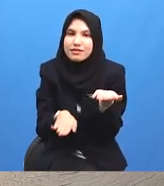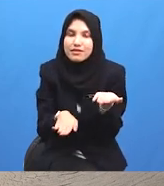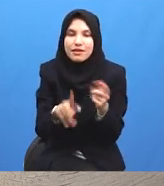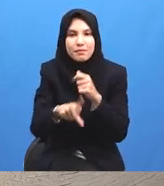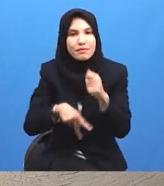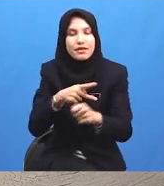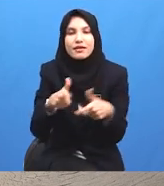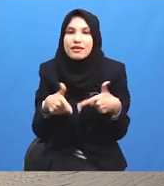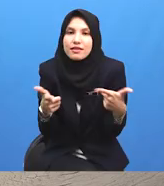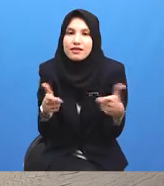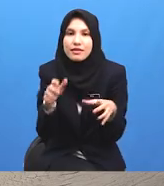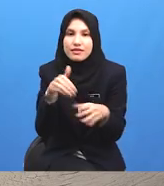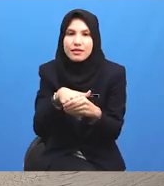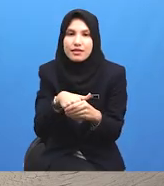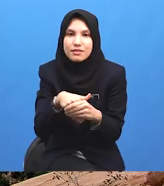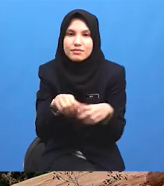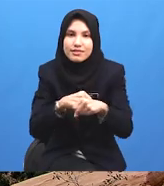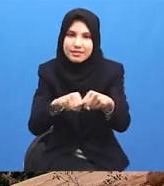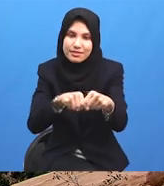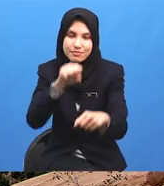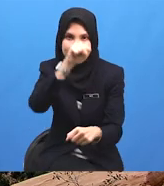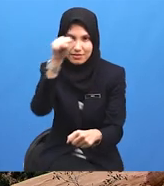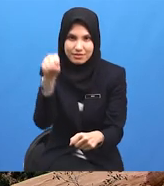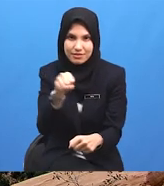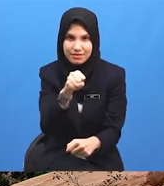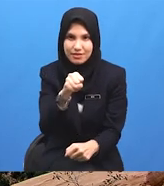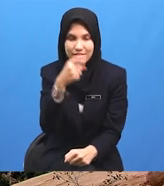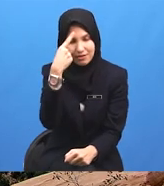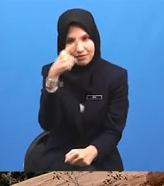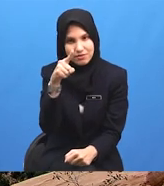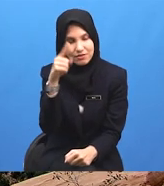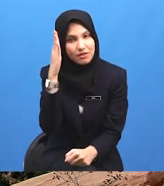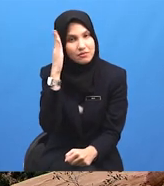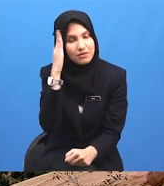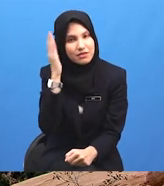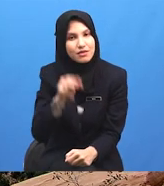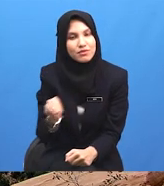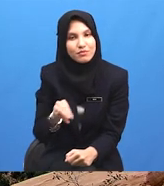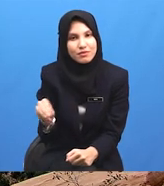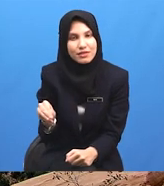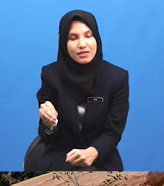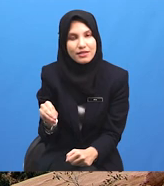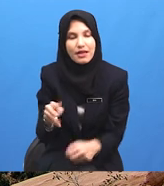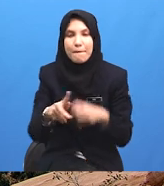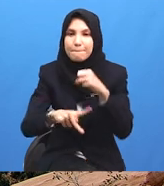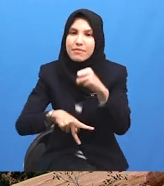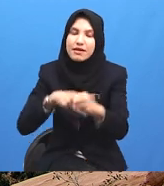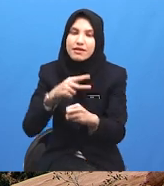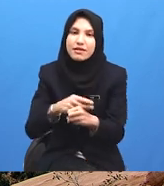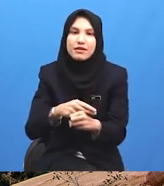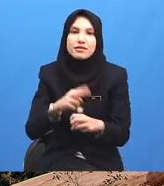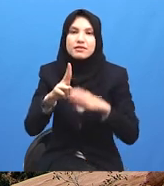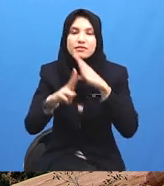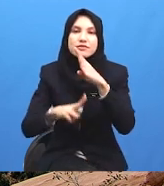planet yang lain dalam sistem suria. Untuk pengetahuan murid-murid, planet Zuhra merupakan